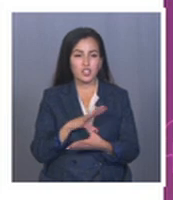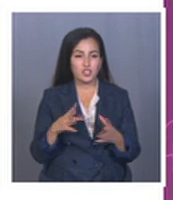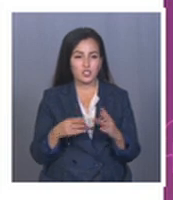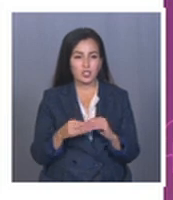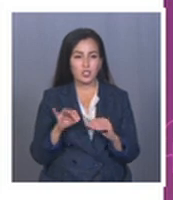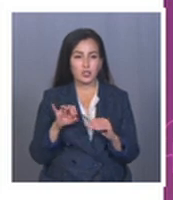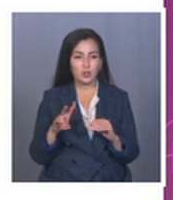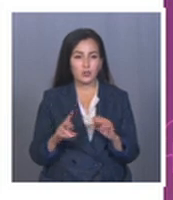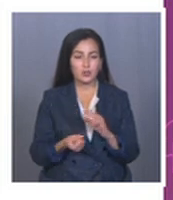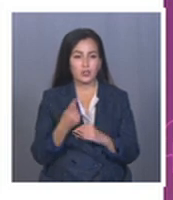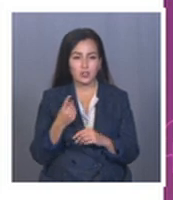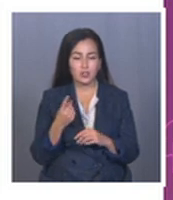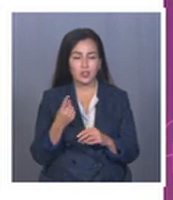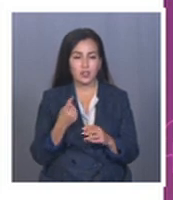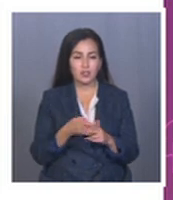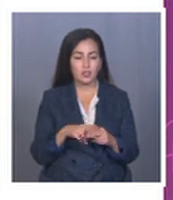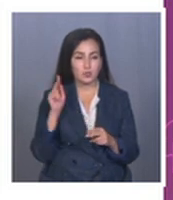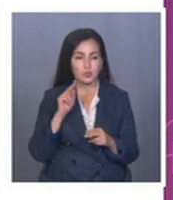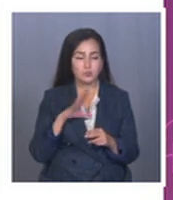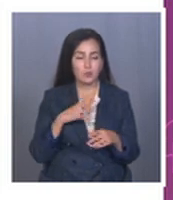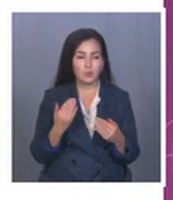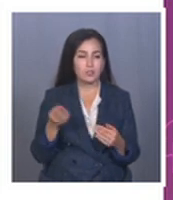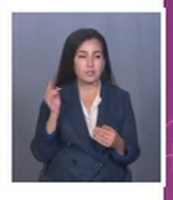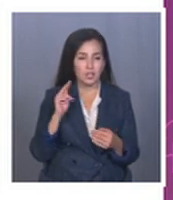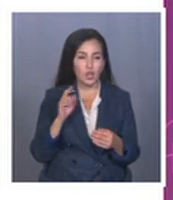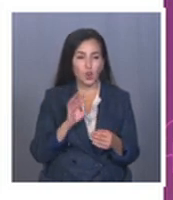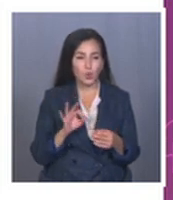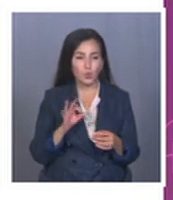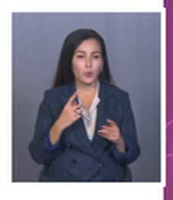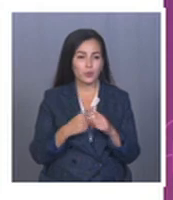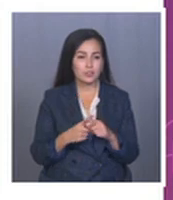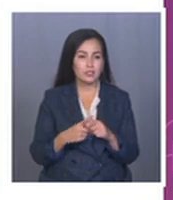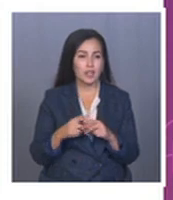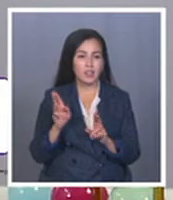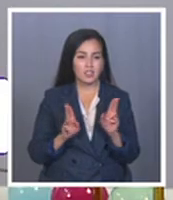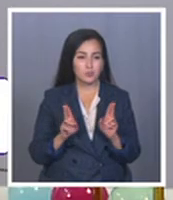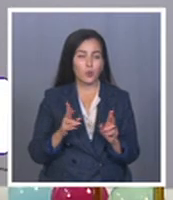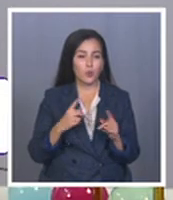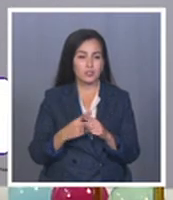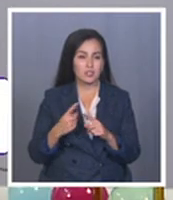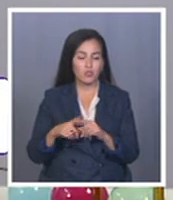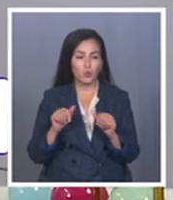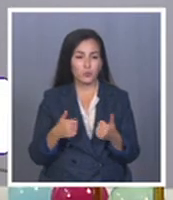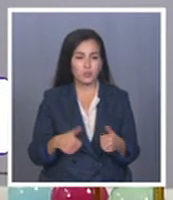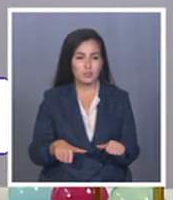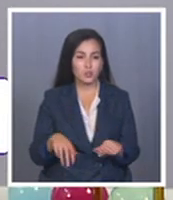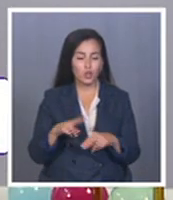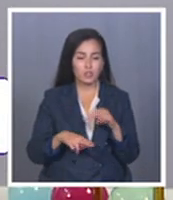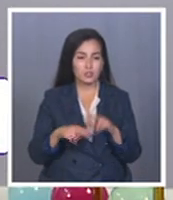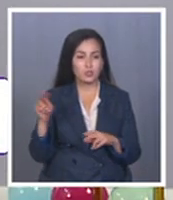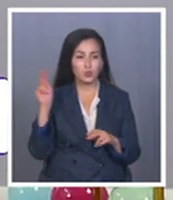иондар түзілетінін білеміз. Ал бүгінгі сабақта нөлдік қосынды әдісімен қосылыстардың формуласын құрастыруды